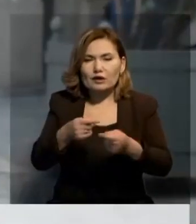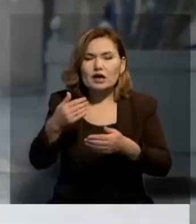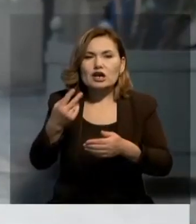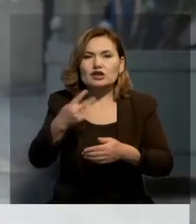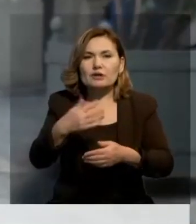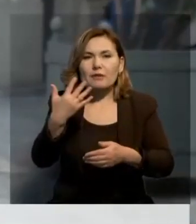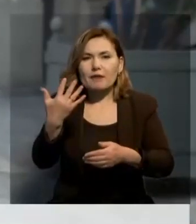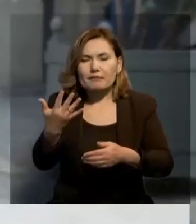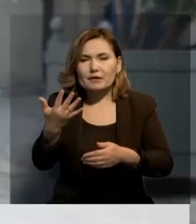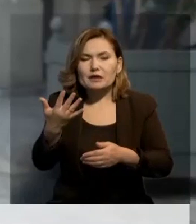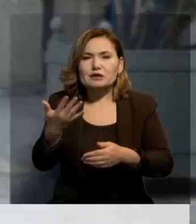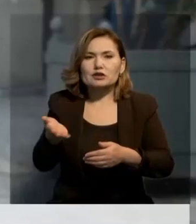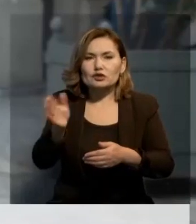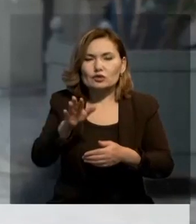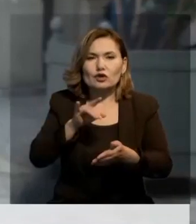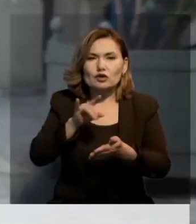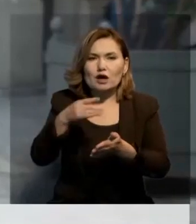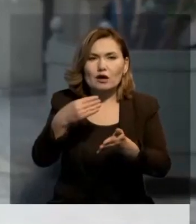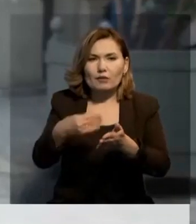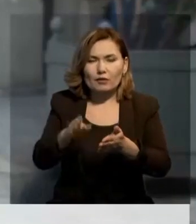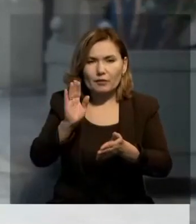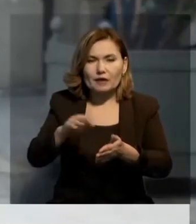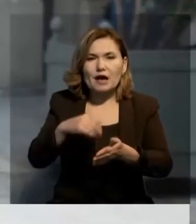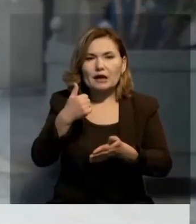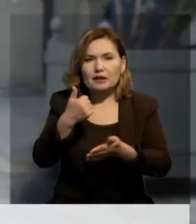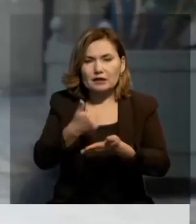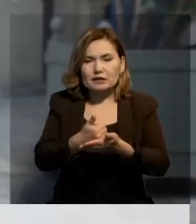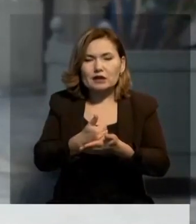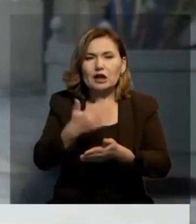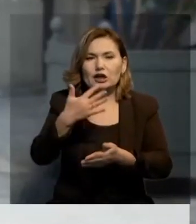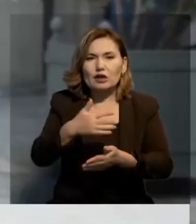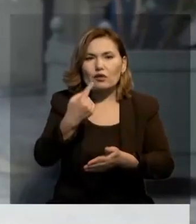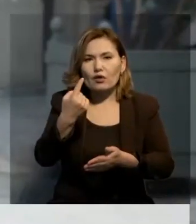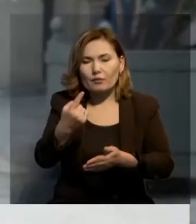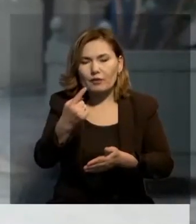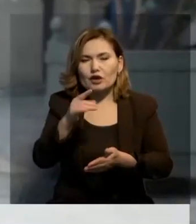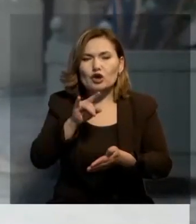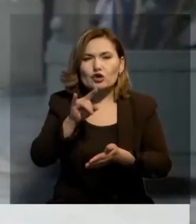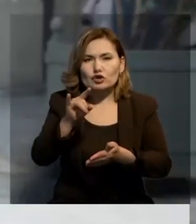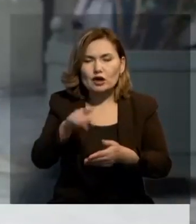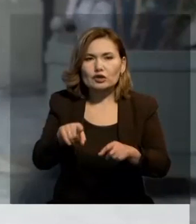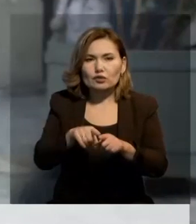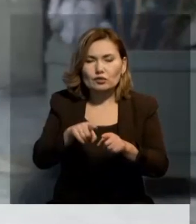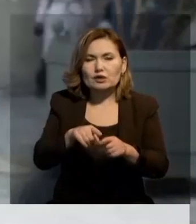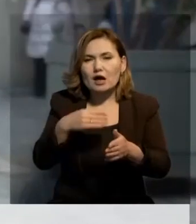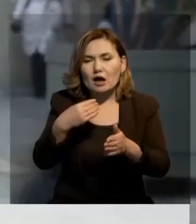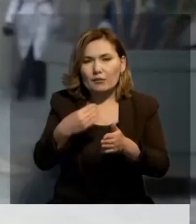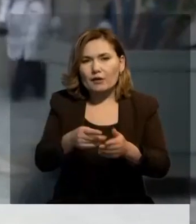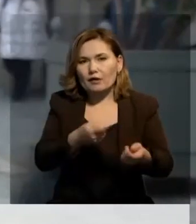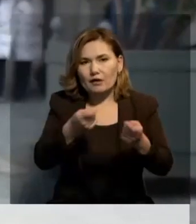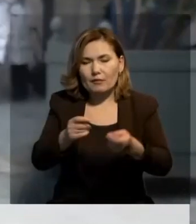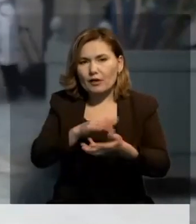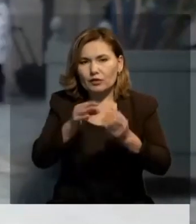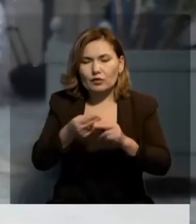деп отырмыз Airbus. Ол негізі 51 ұшақ аламыз. Ол 28-і Airbus болады, қалғаны Boeing